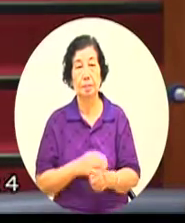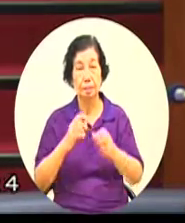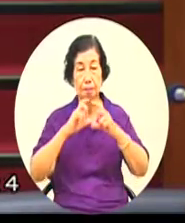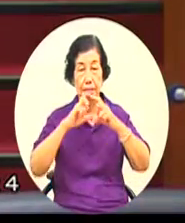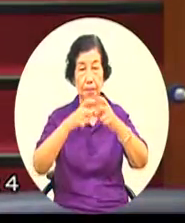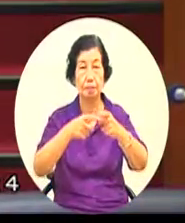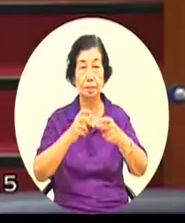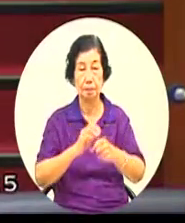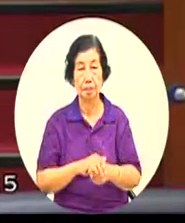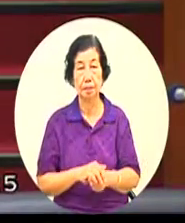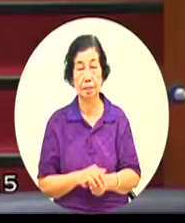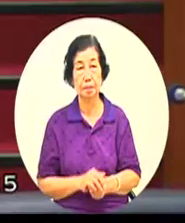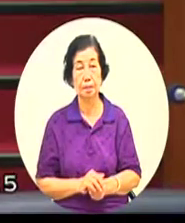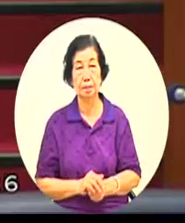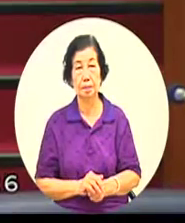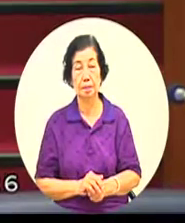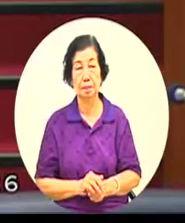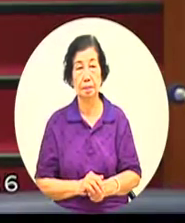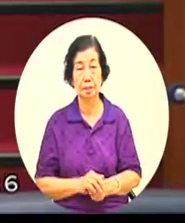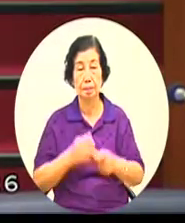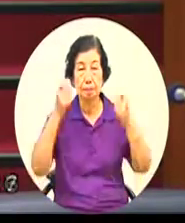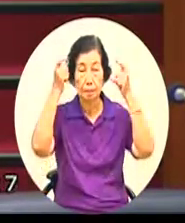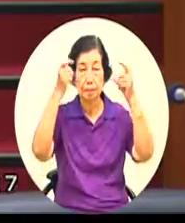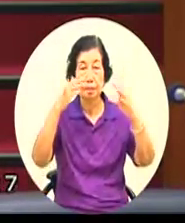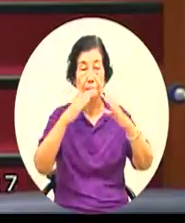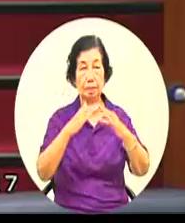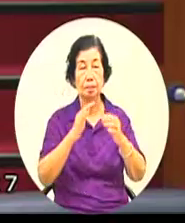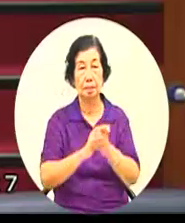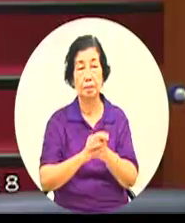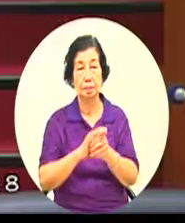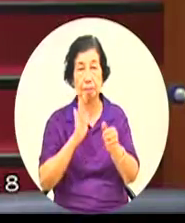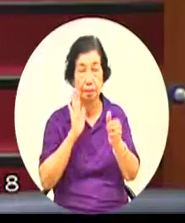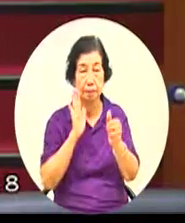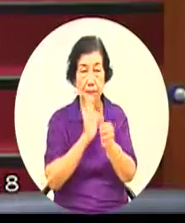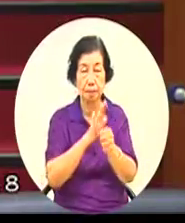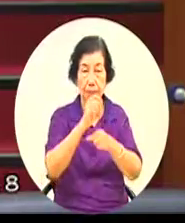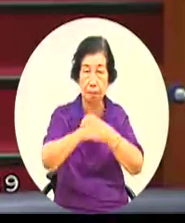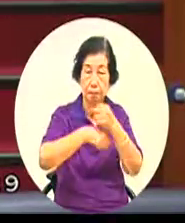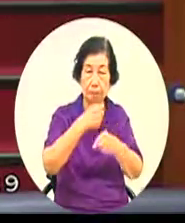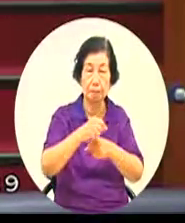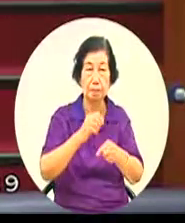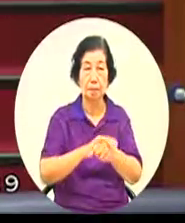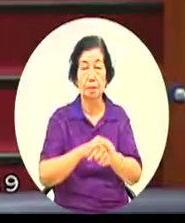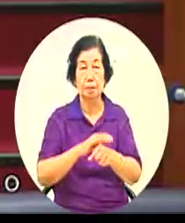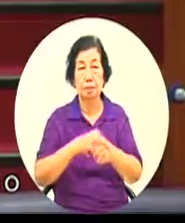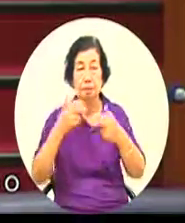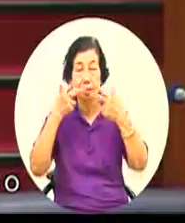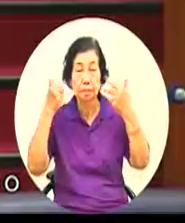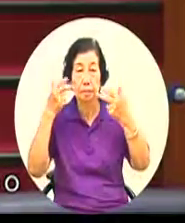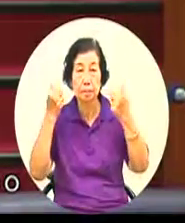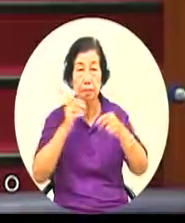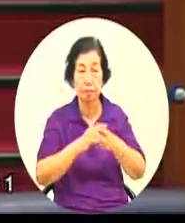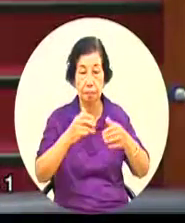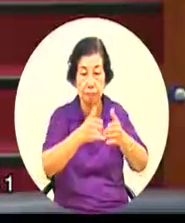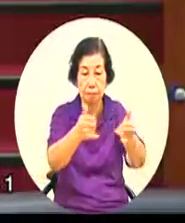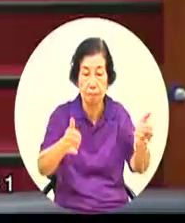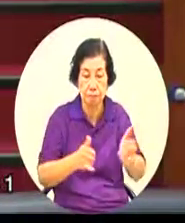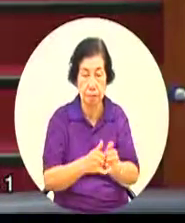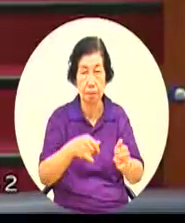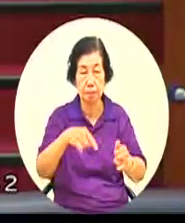做个回应了哈，因为我们高雄市政府推动原住民族实验学校的这个部分哦，好像在